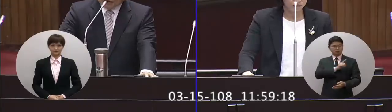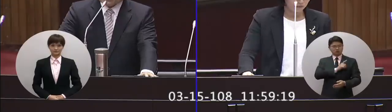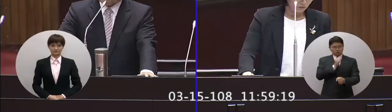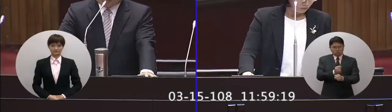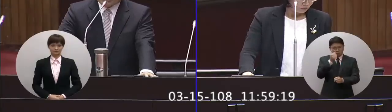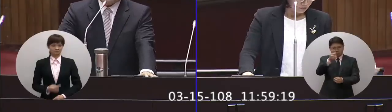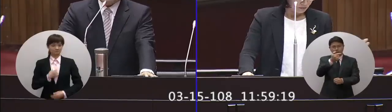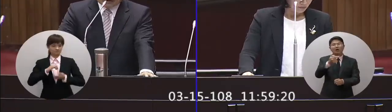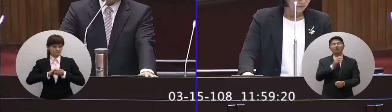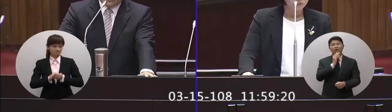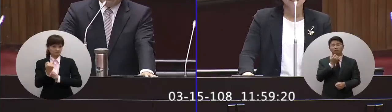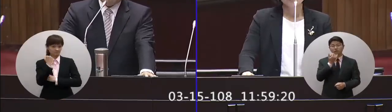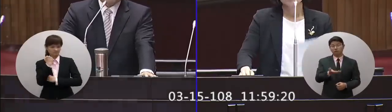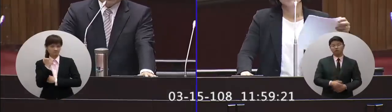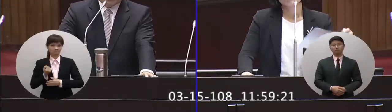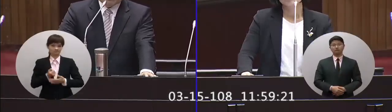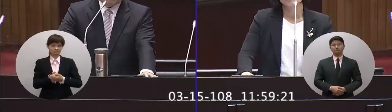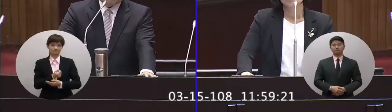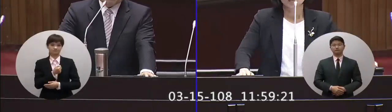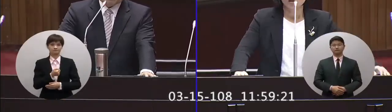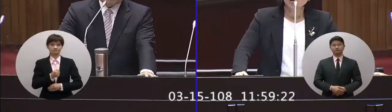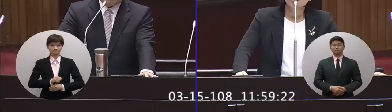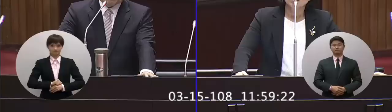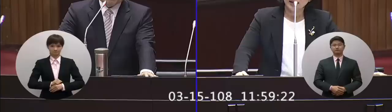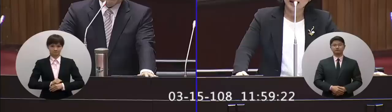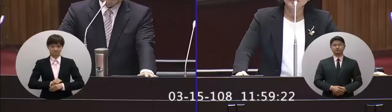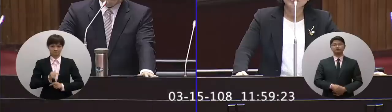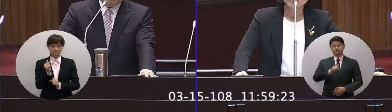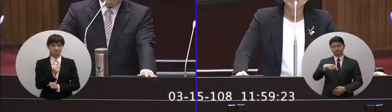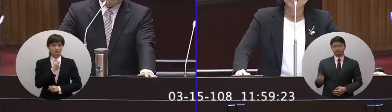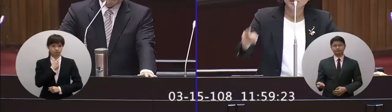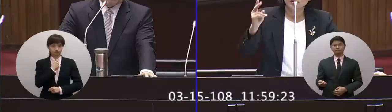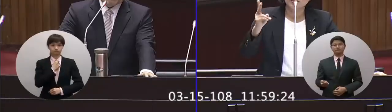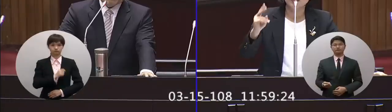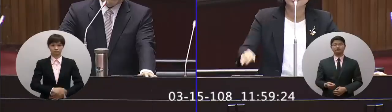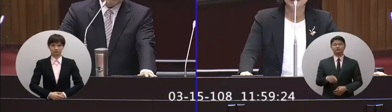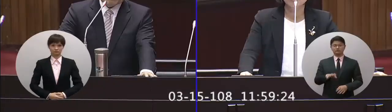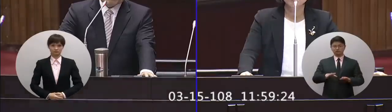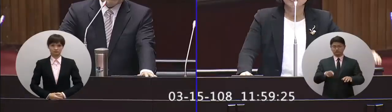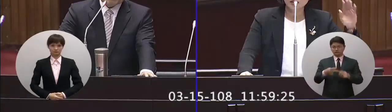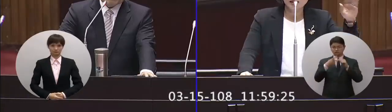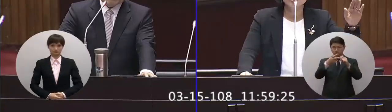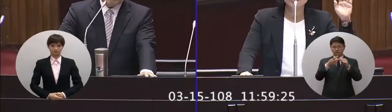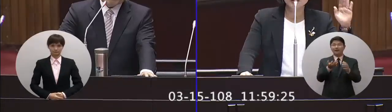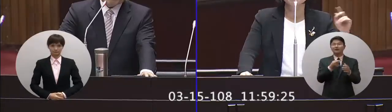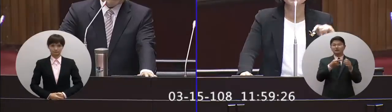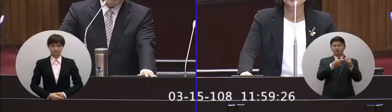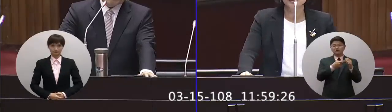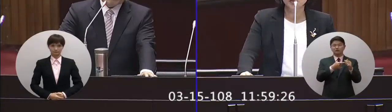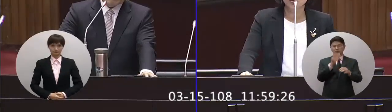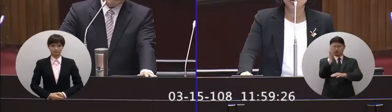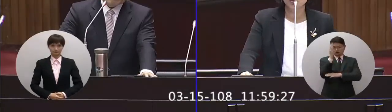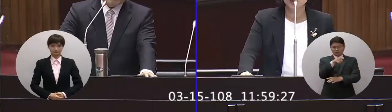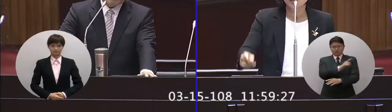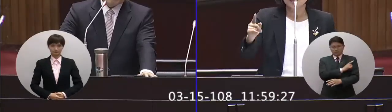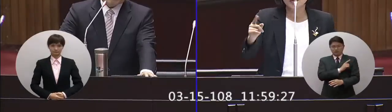我一定努力做到最好。 再来， 这个是第二项。第一项是政府本